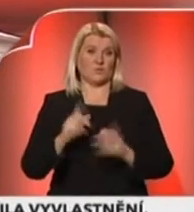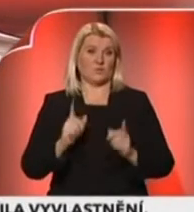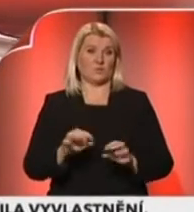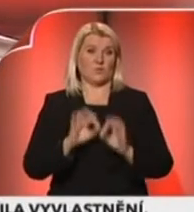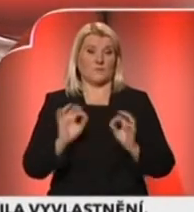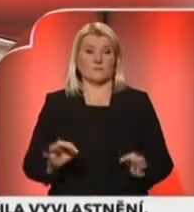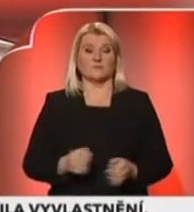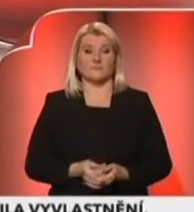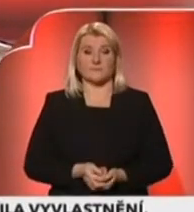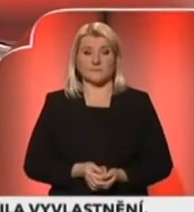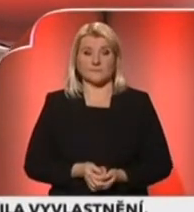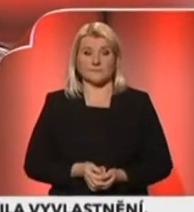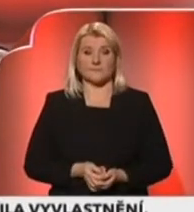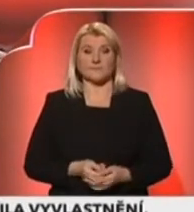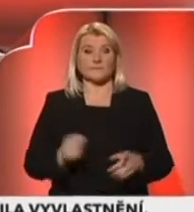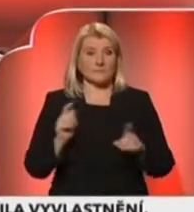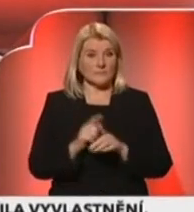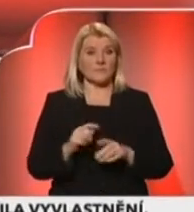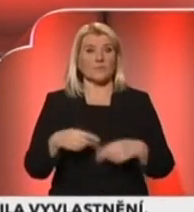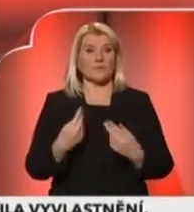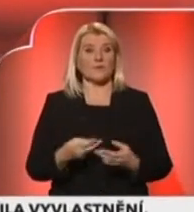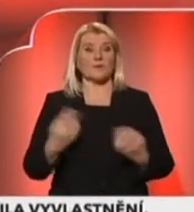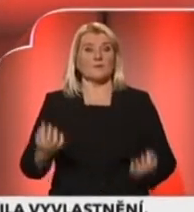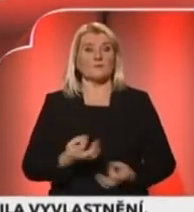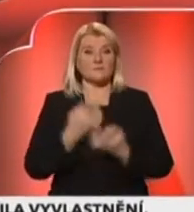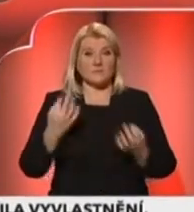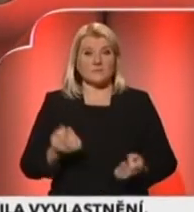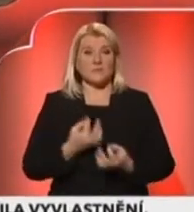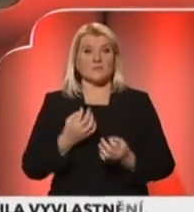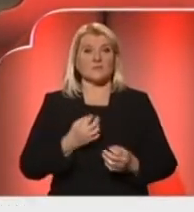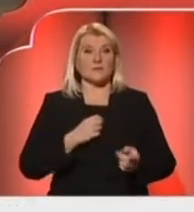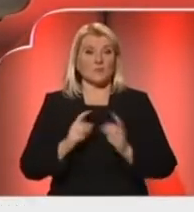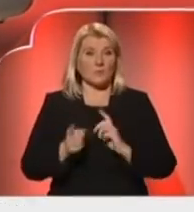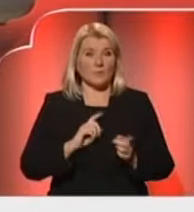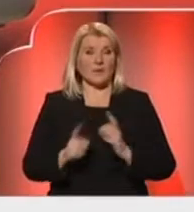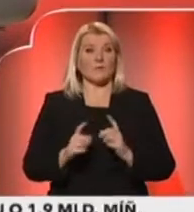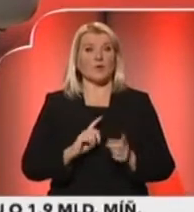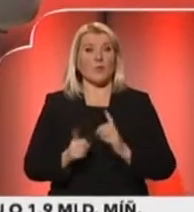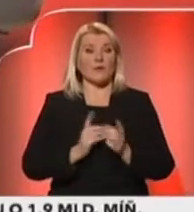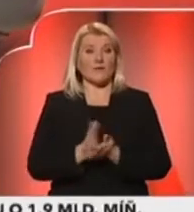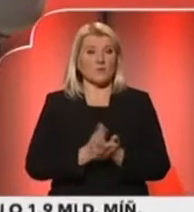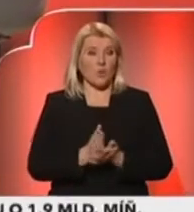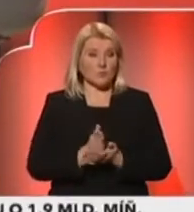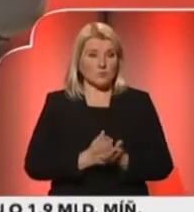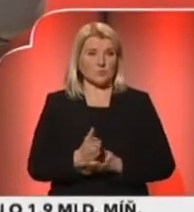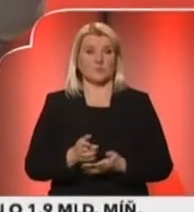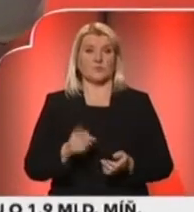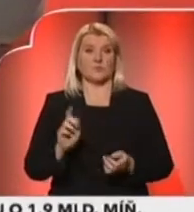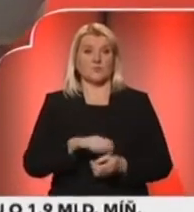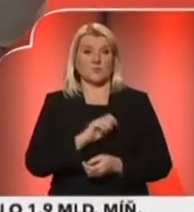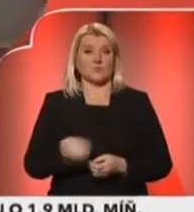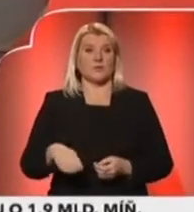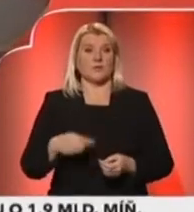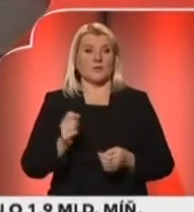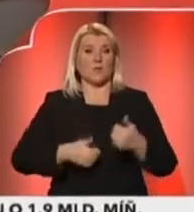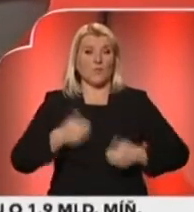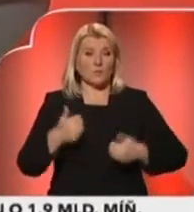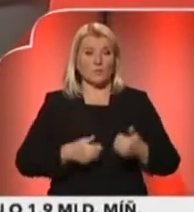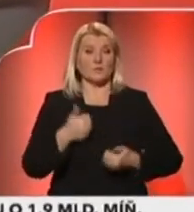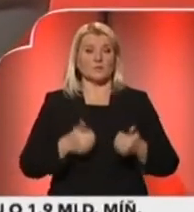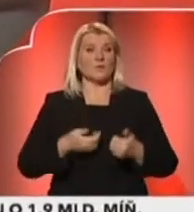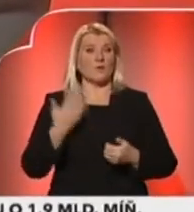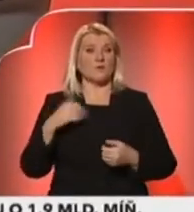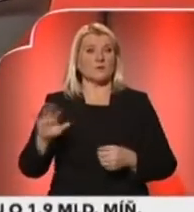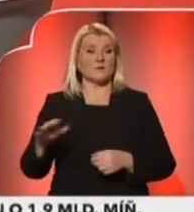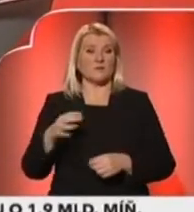další problematickou oblast, to je doprava, dopravní obslužnost, už zrušené tendry, vyhlášené taky za vlády